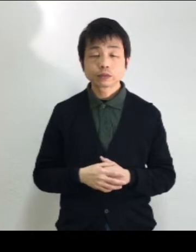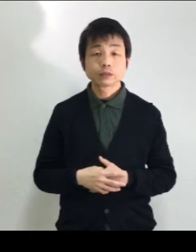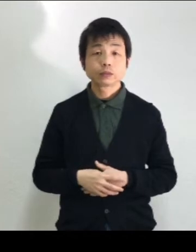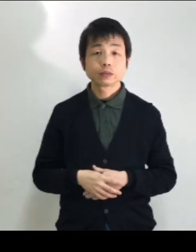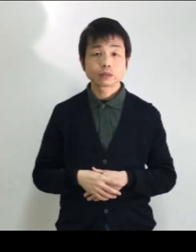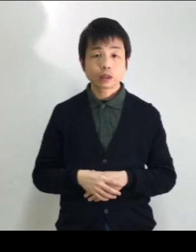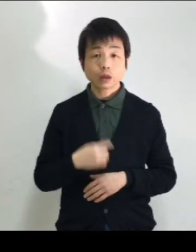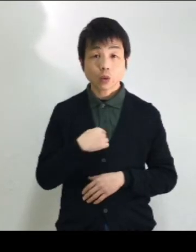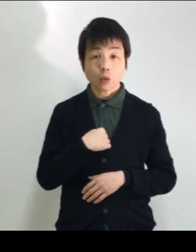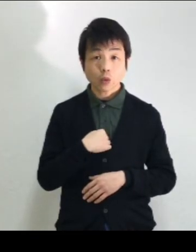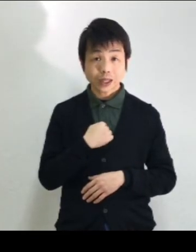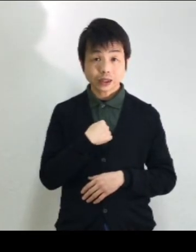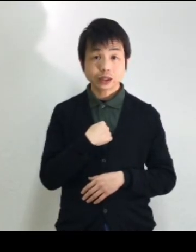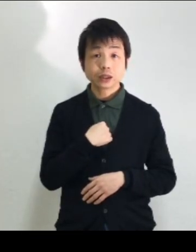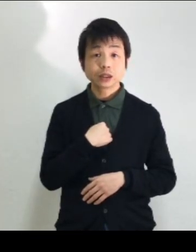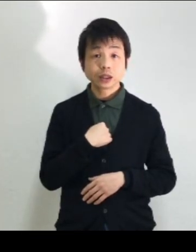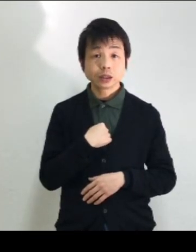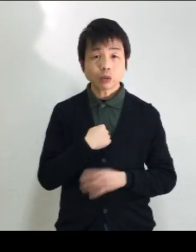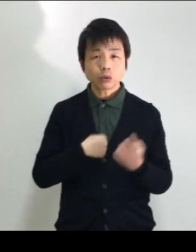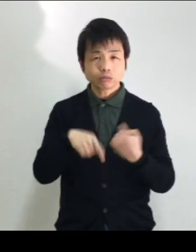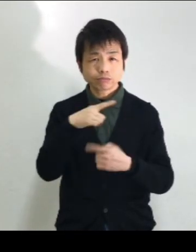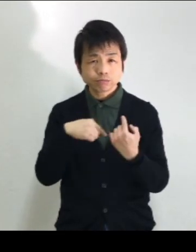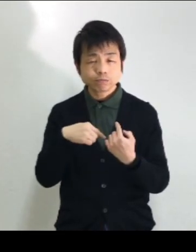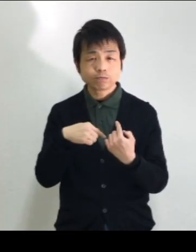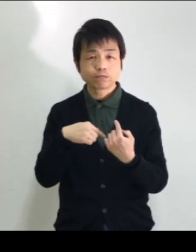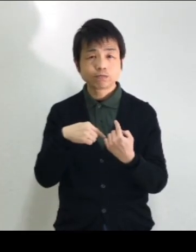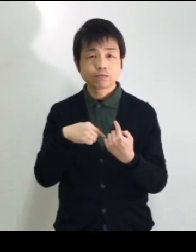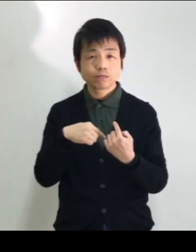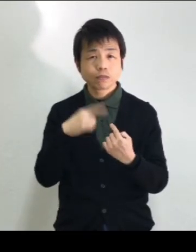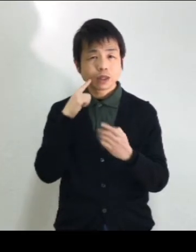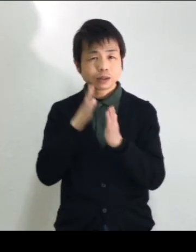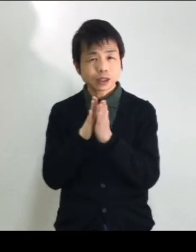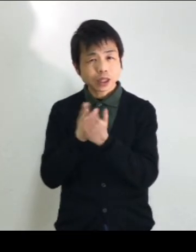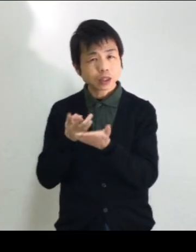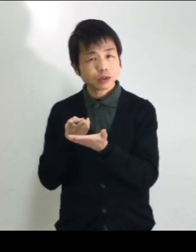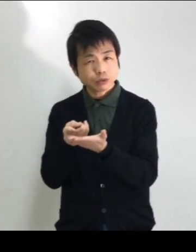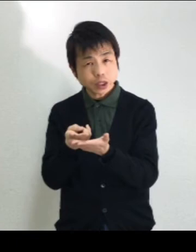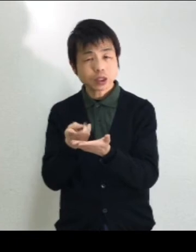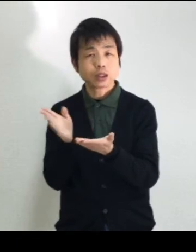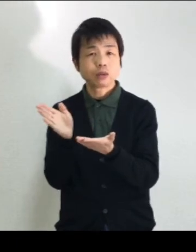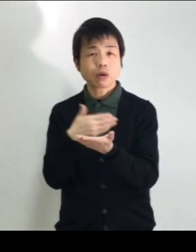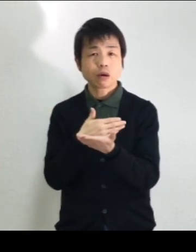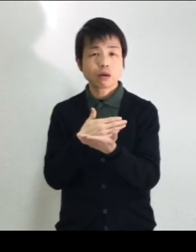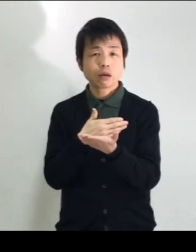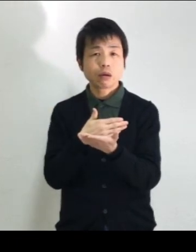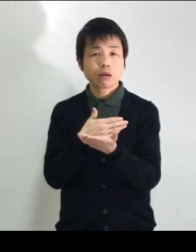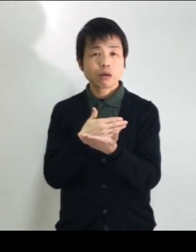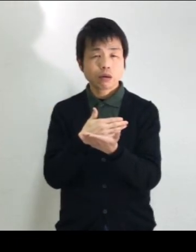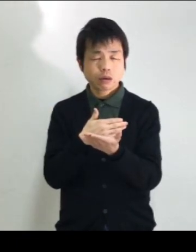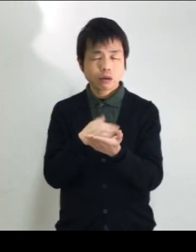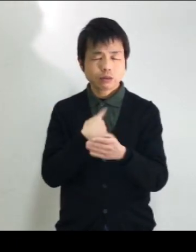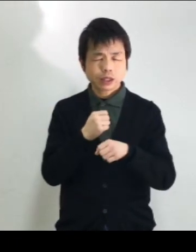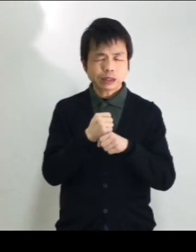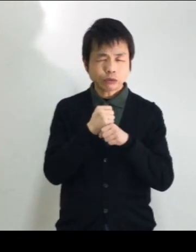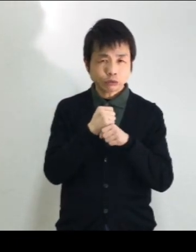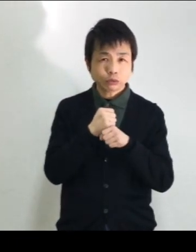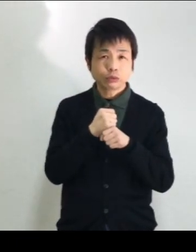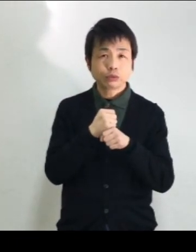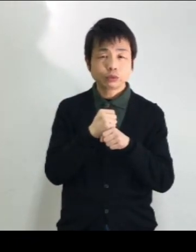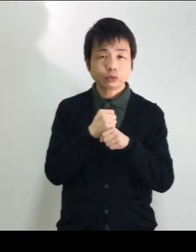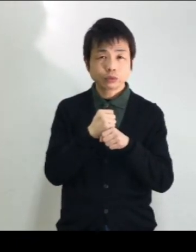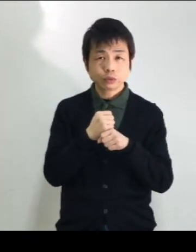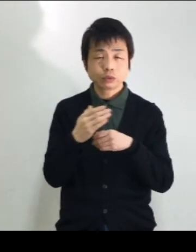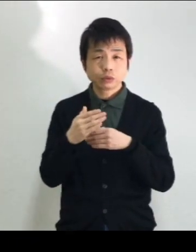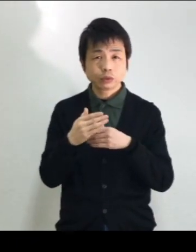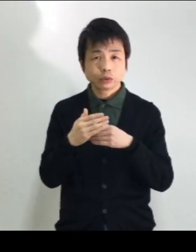今さっき言ったように私自身も、何回も入院、精神科に入院したぐらい、自殺未遂っていう